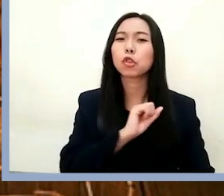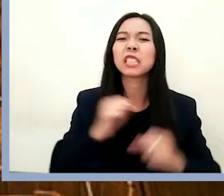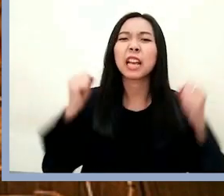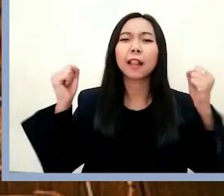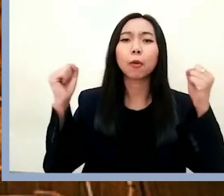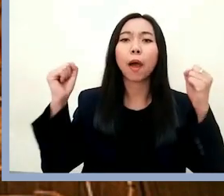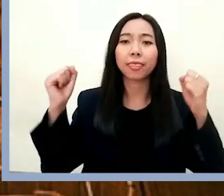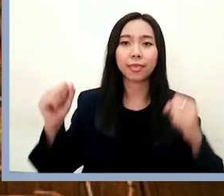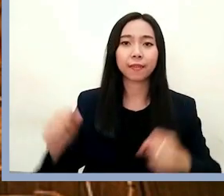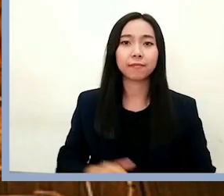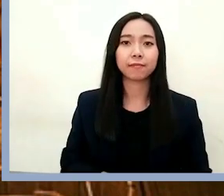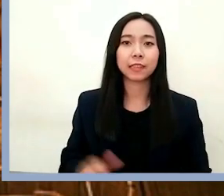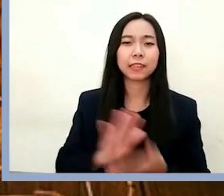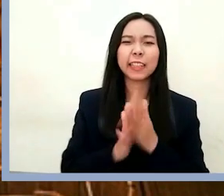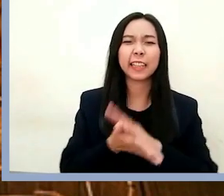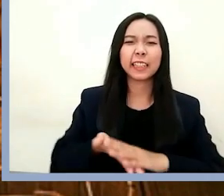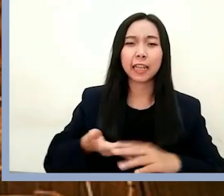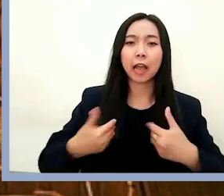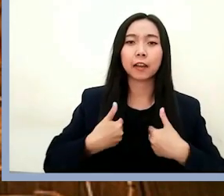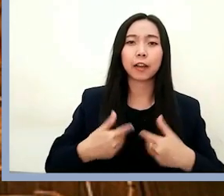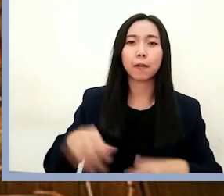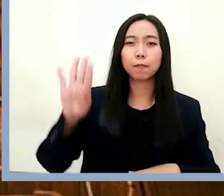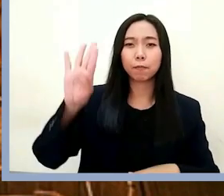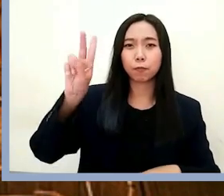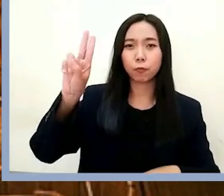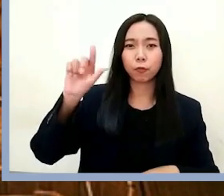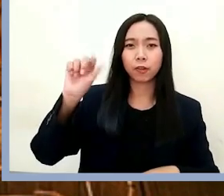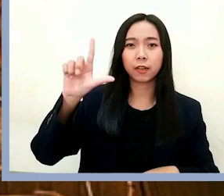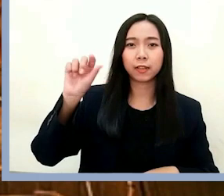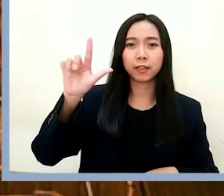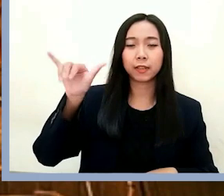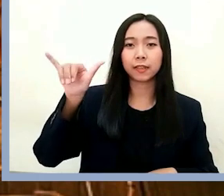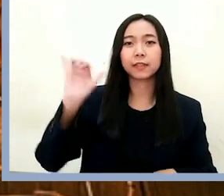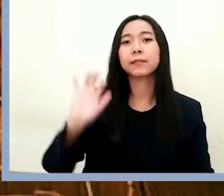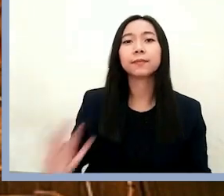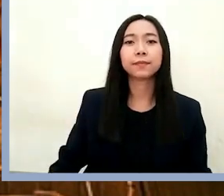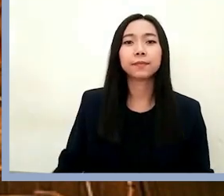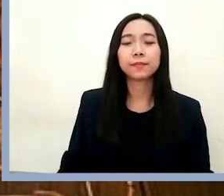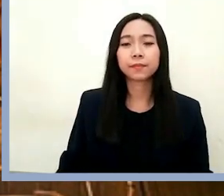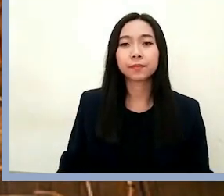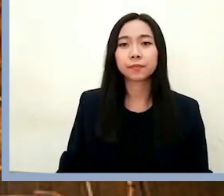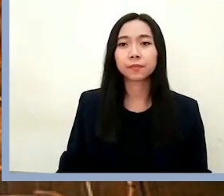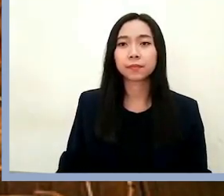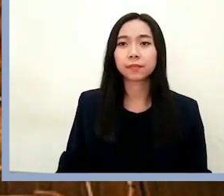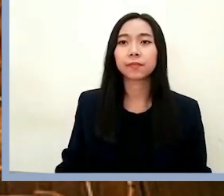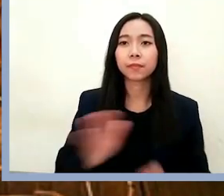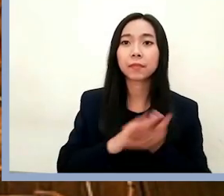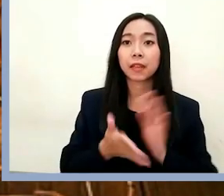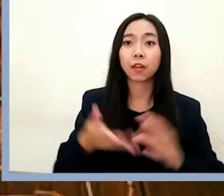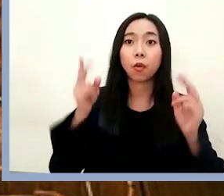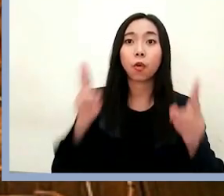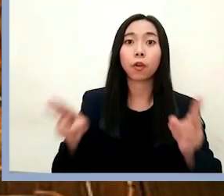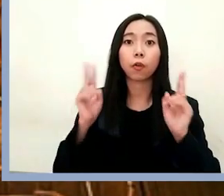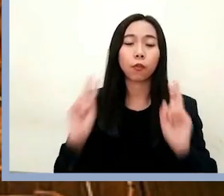konteks gemeinschaft paguyuban saudara-saudara maka orang-orang yang hidup di